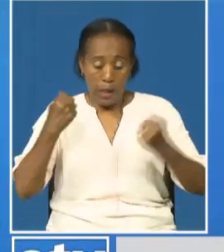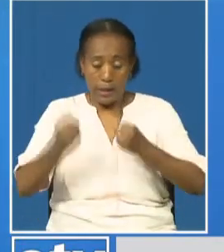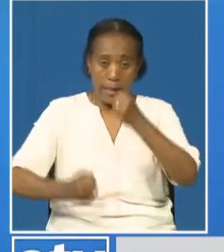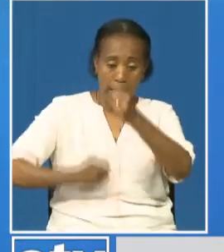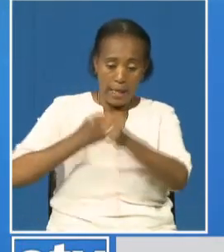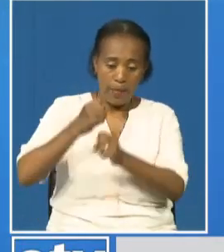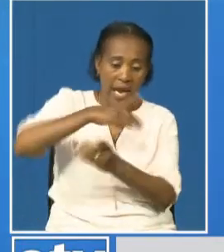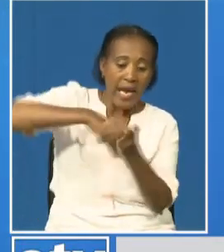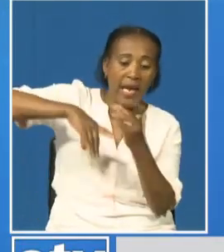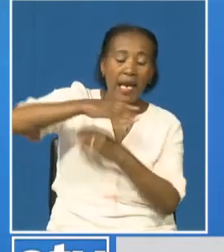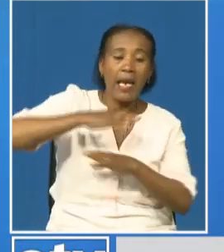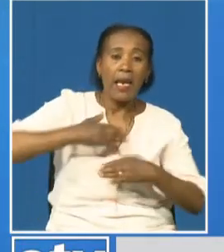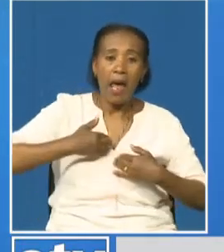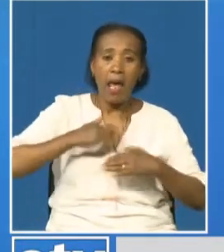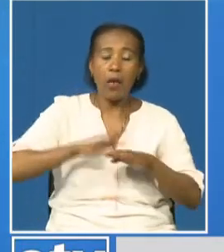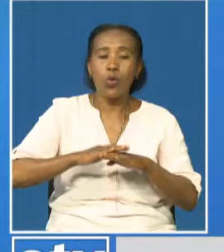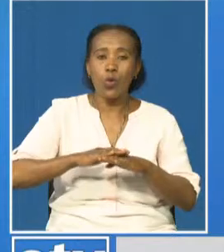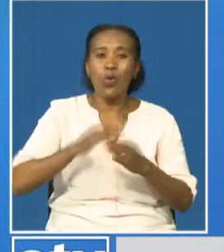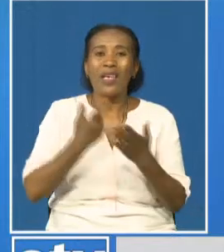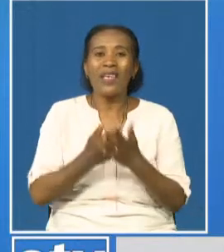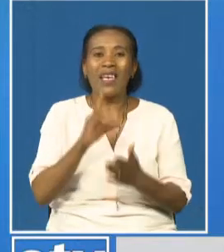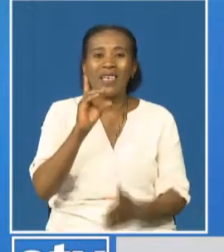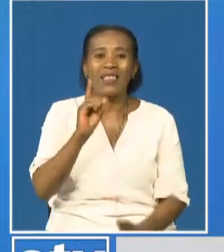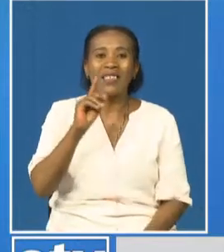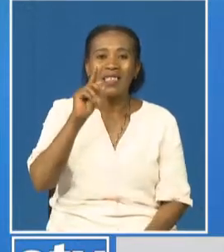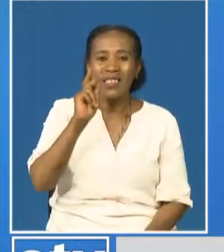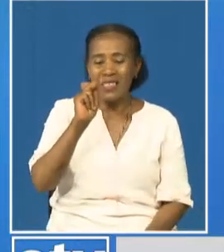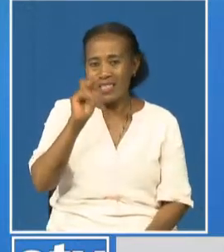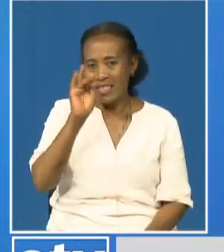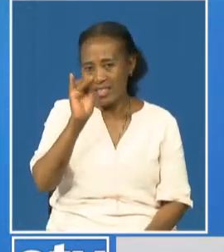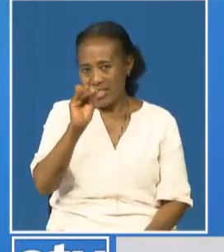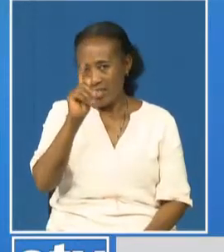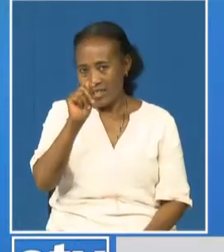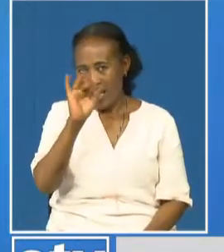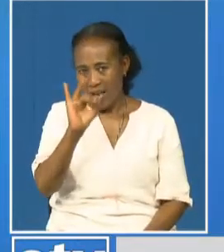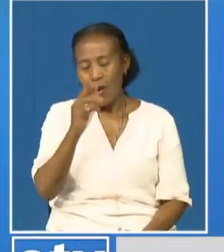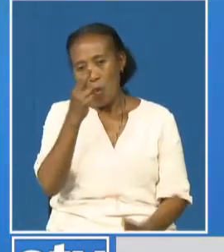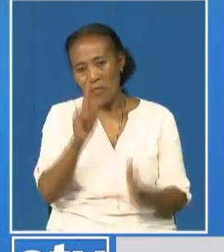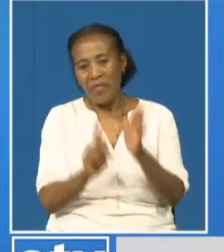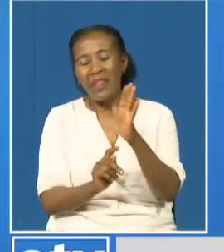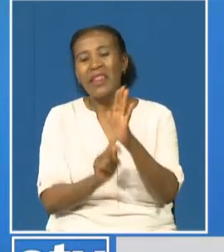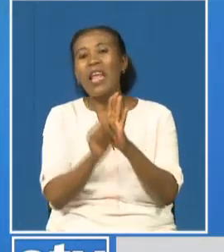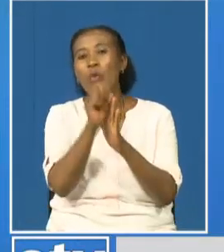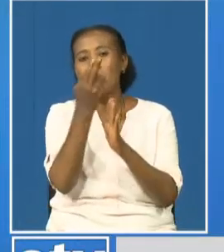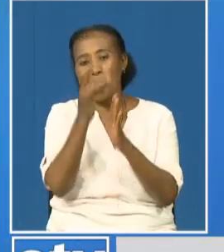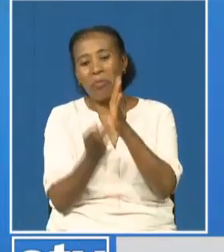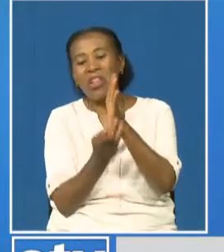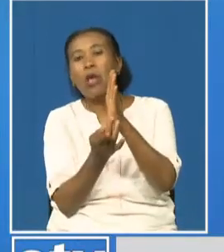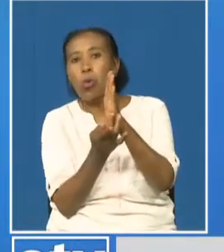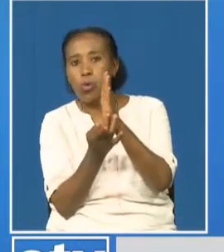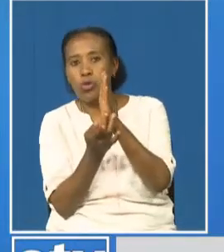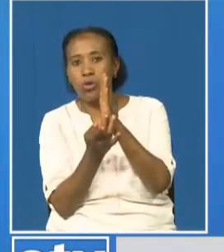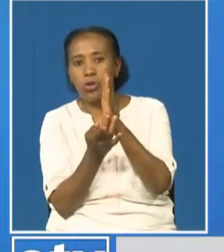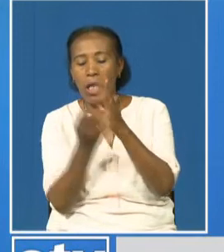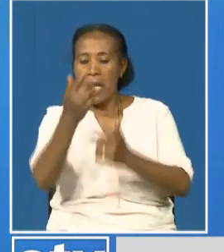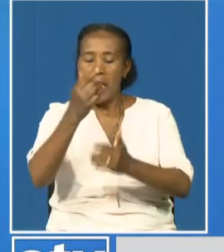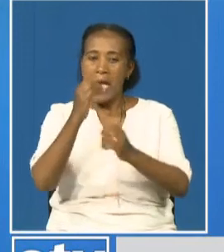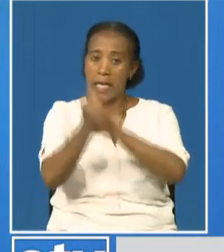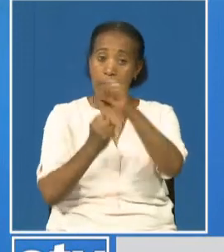እድሜ ክልል ላይ ያሉ ወጣቶች ዲጂታል ኔቲቭስ ነው የሚሏቸው የዚህ የቴክኖሎጂው እድሜ ላይ